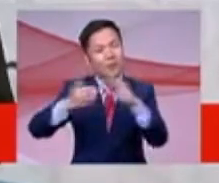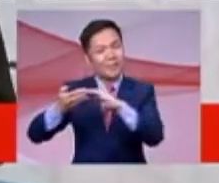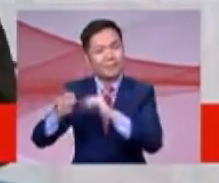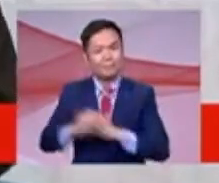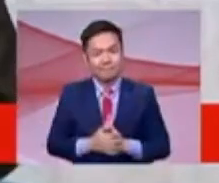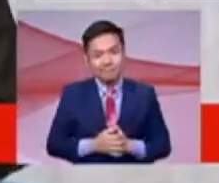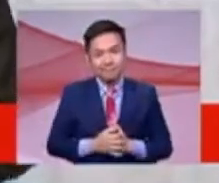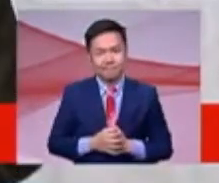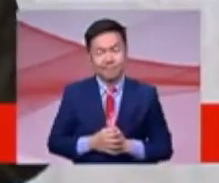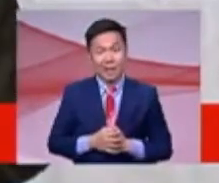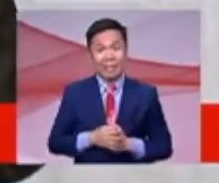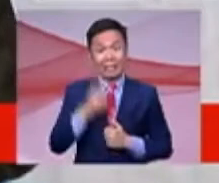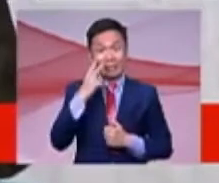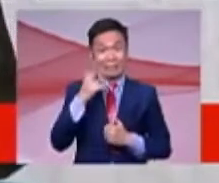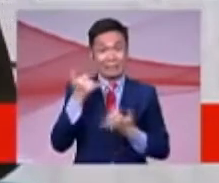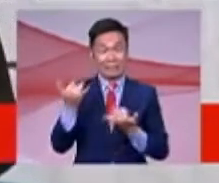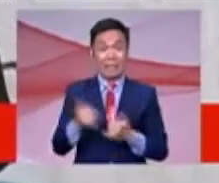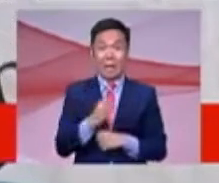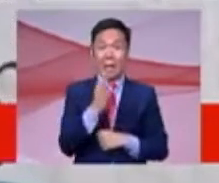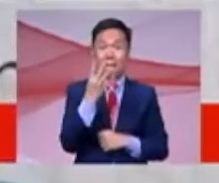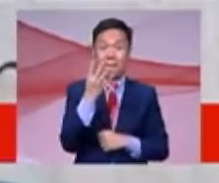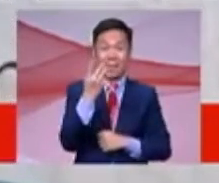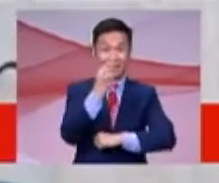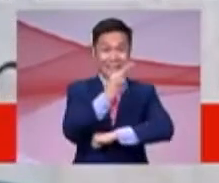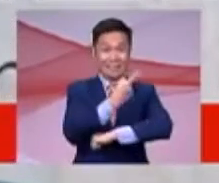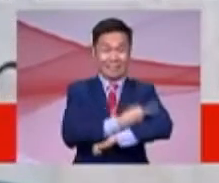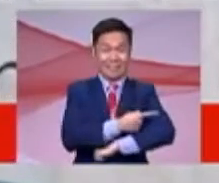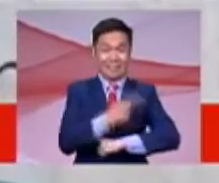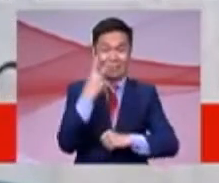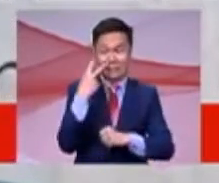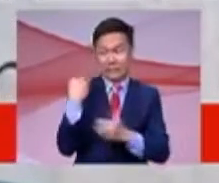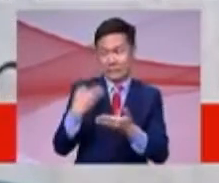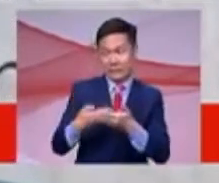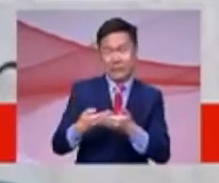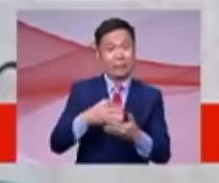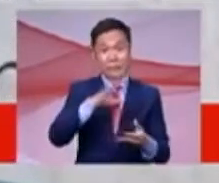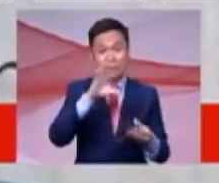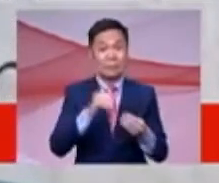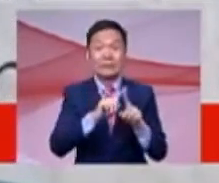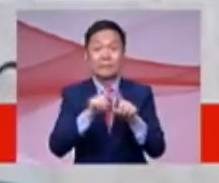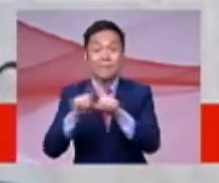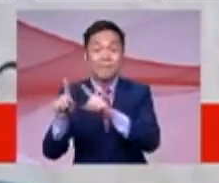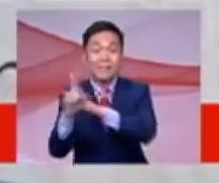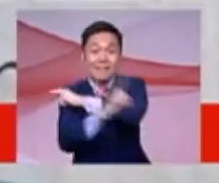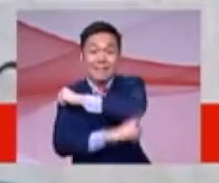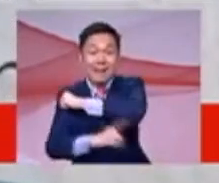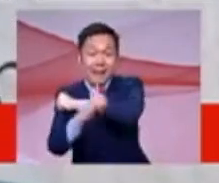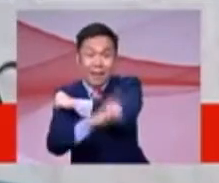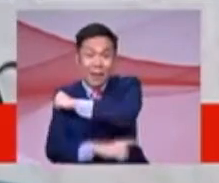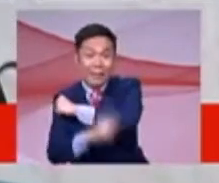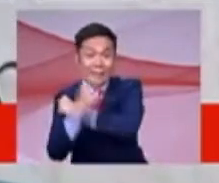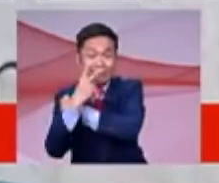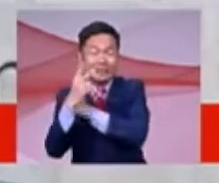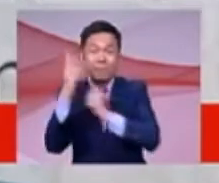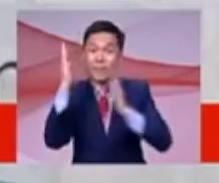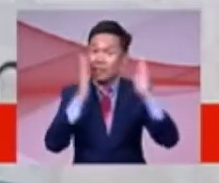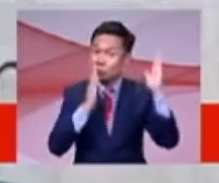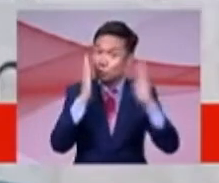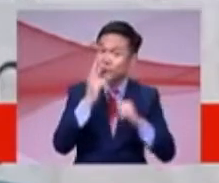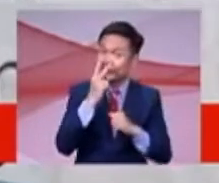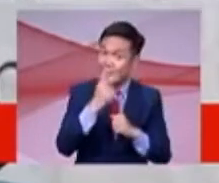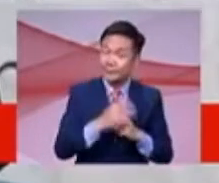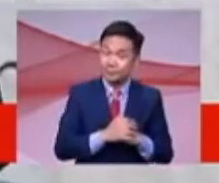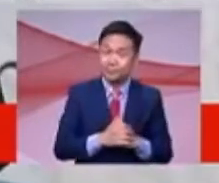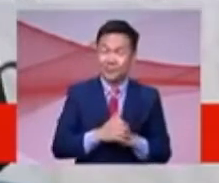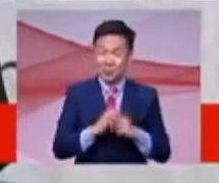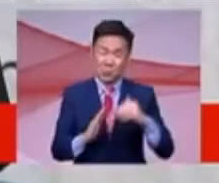Dan kita bandingkan pergerakan 14 hari taburan kes COVID-19 mengikut daerah di Malaysia, iaitu kita lihat ketika